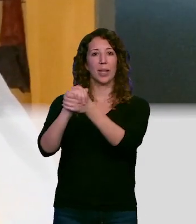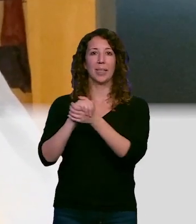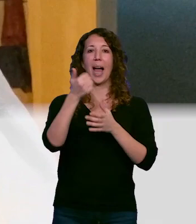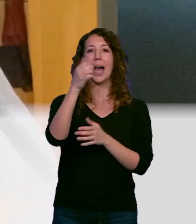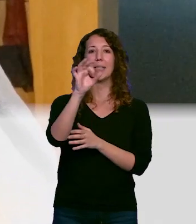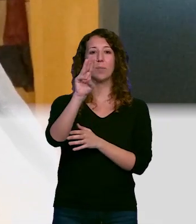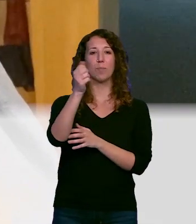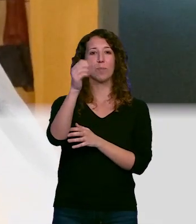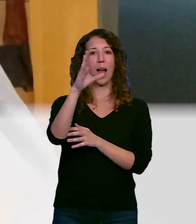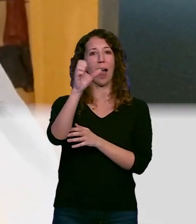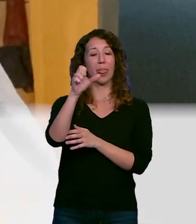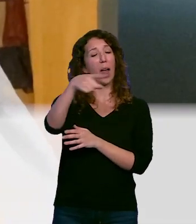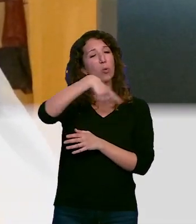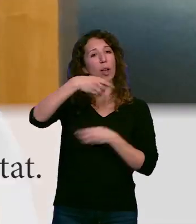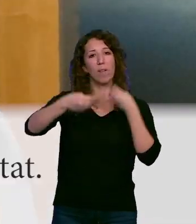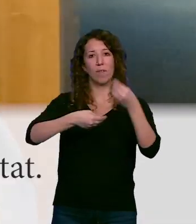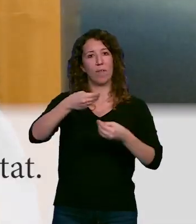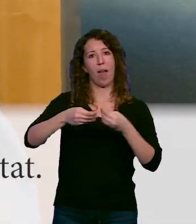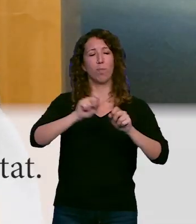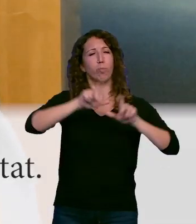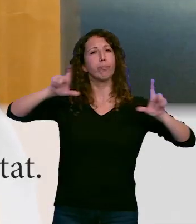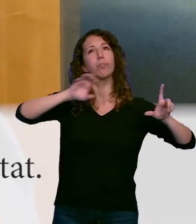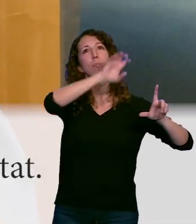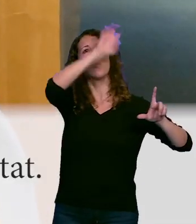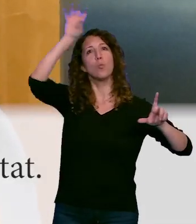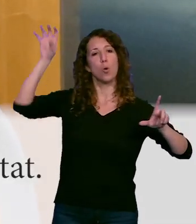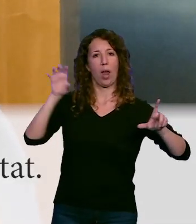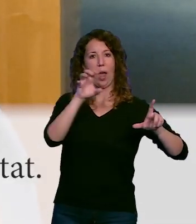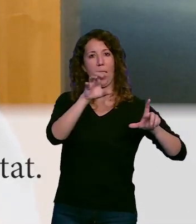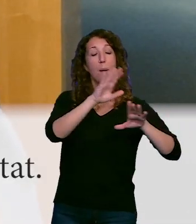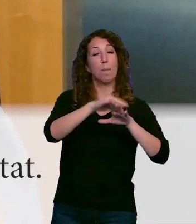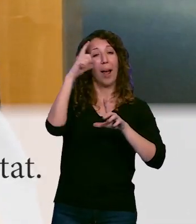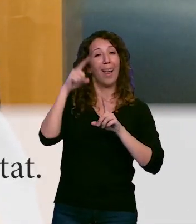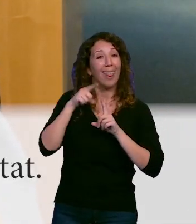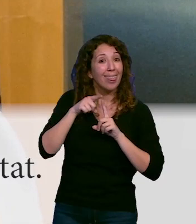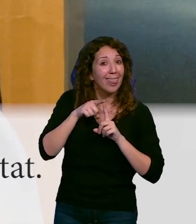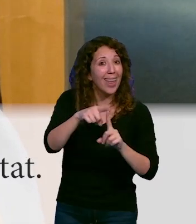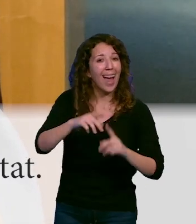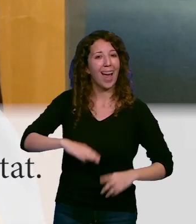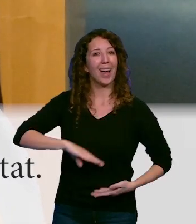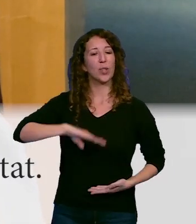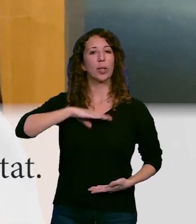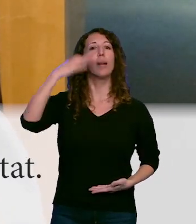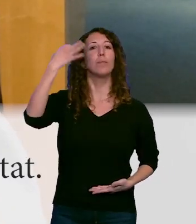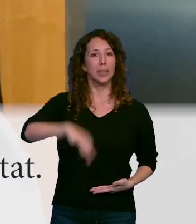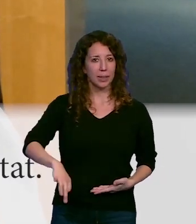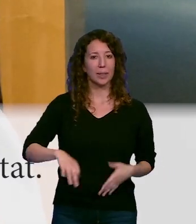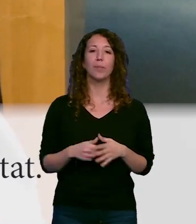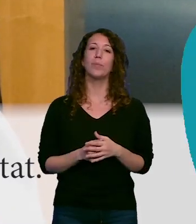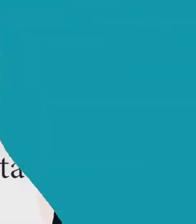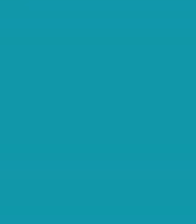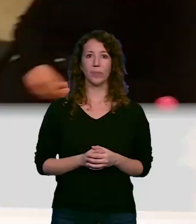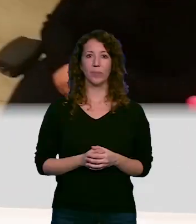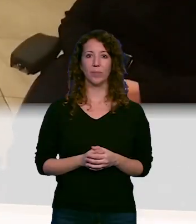còmic de les coses que estem fent molt el dia de la